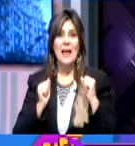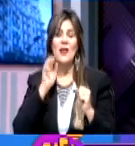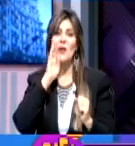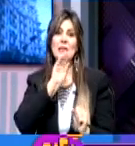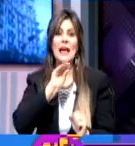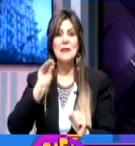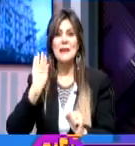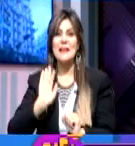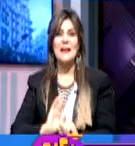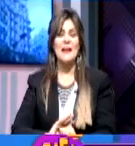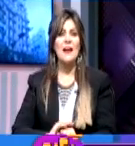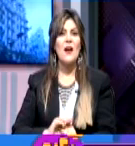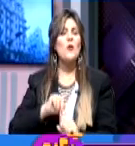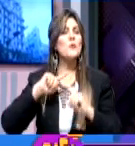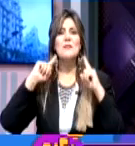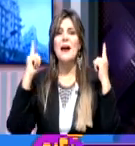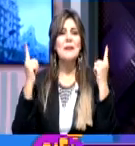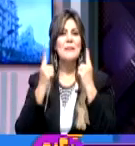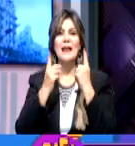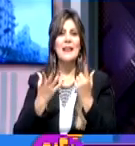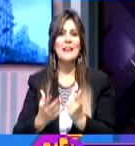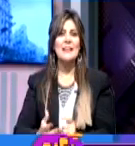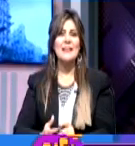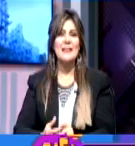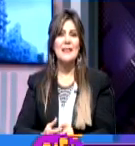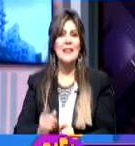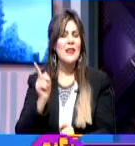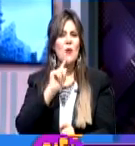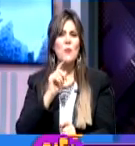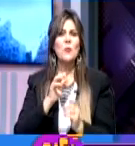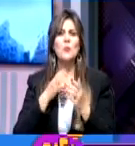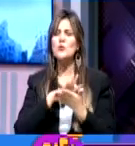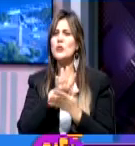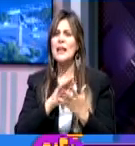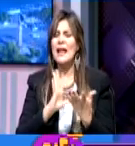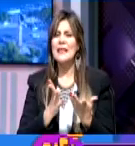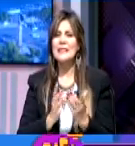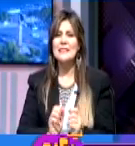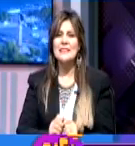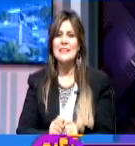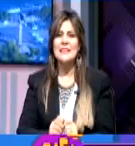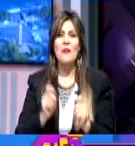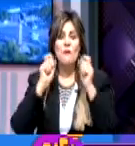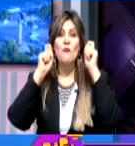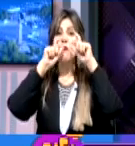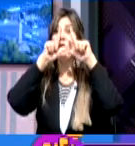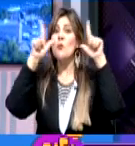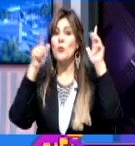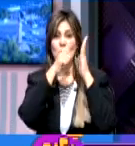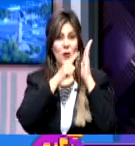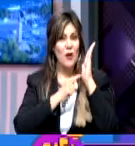التعليمية. وبصفة عامة ليست المشكلة كما قلت في وضوح